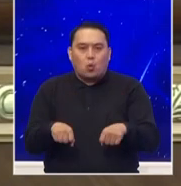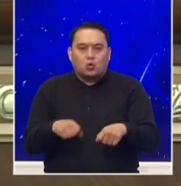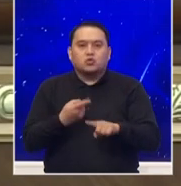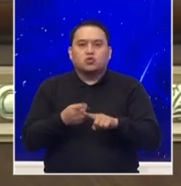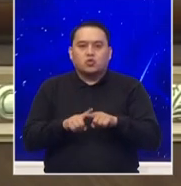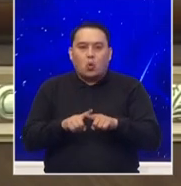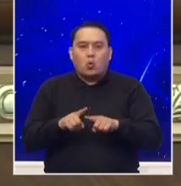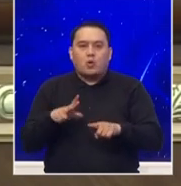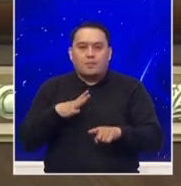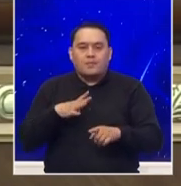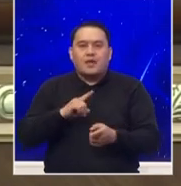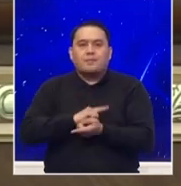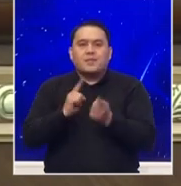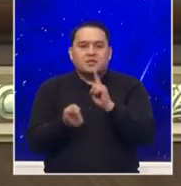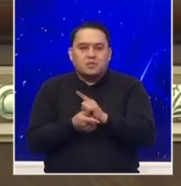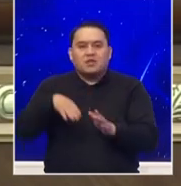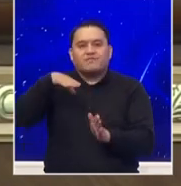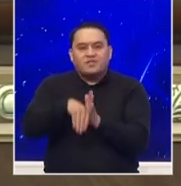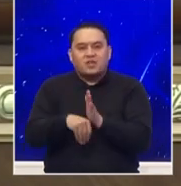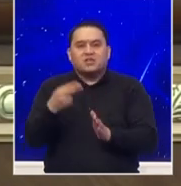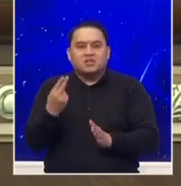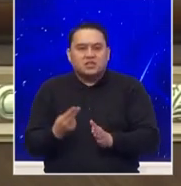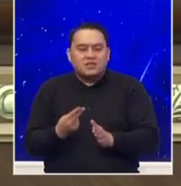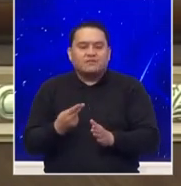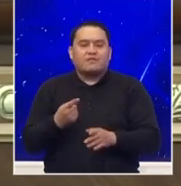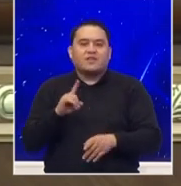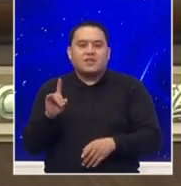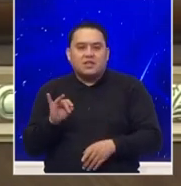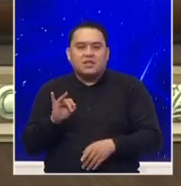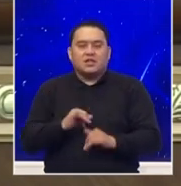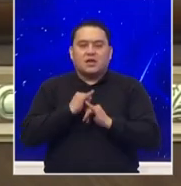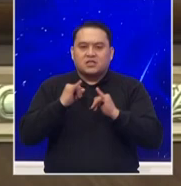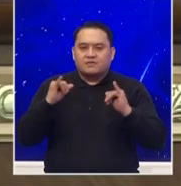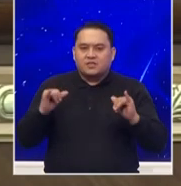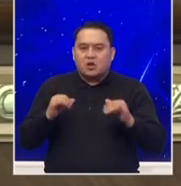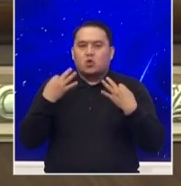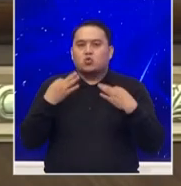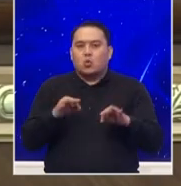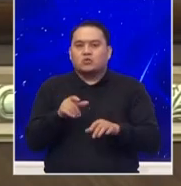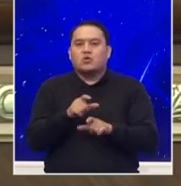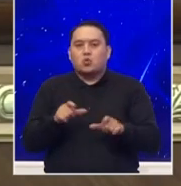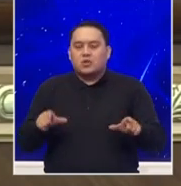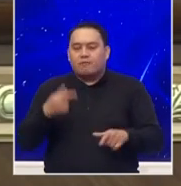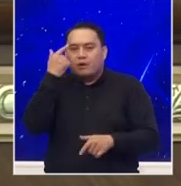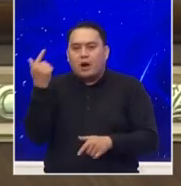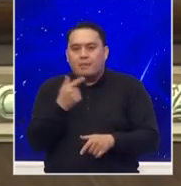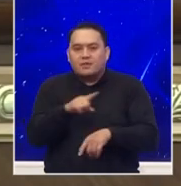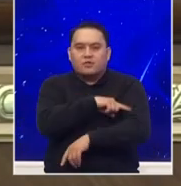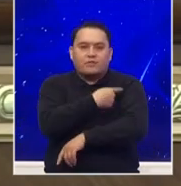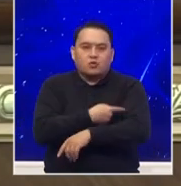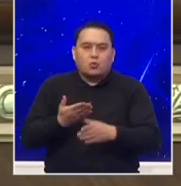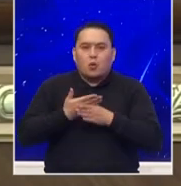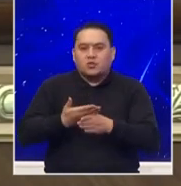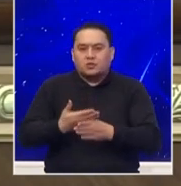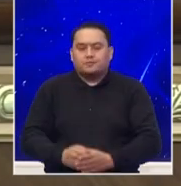счет персонификации, внедрение цифровых инструментов, расширение доступа людей к квалифицированной врачебной